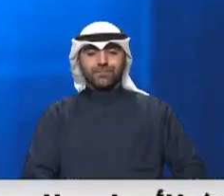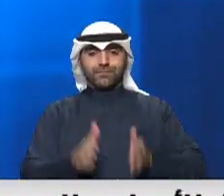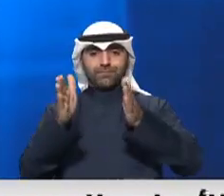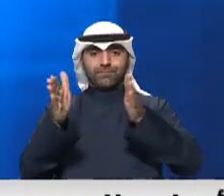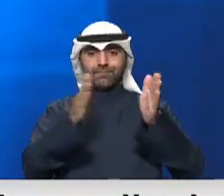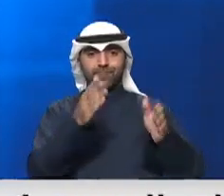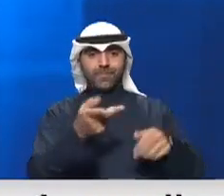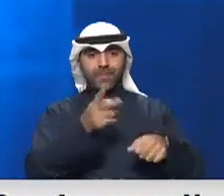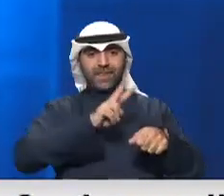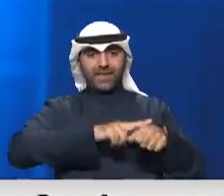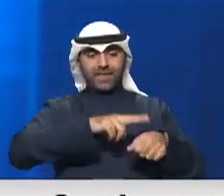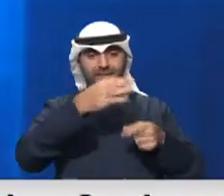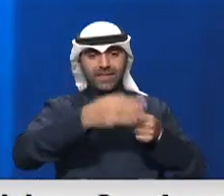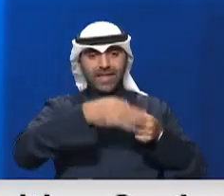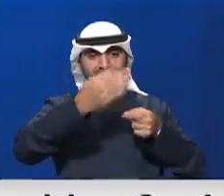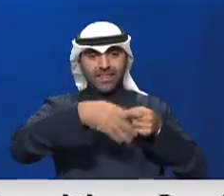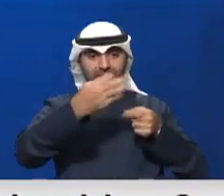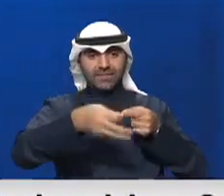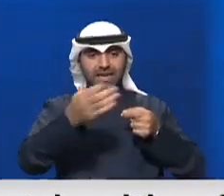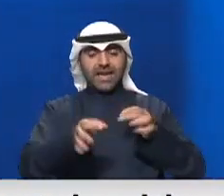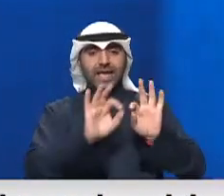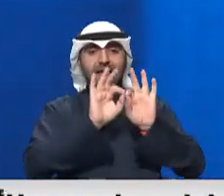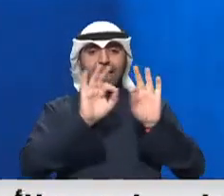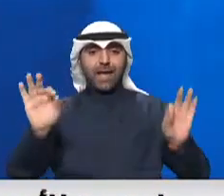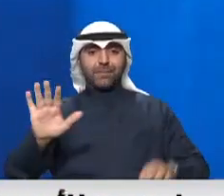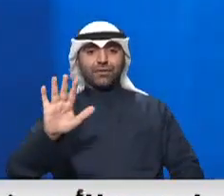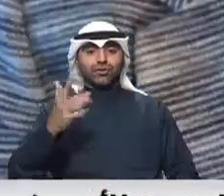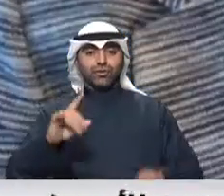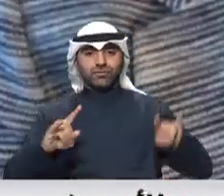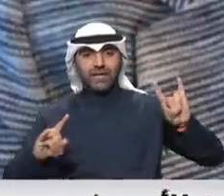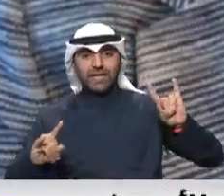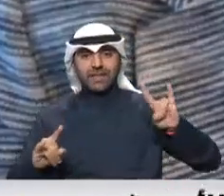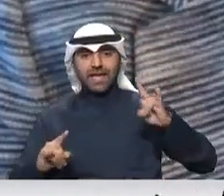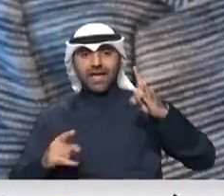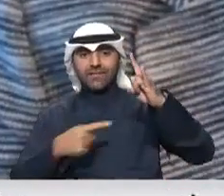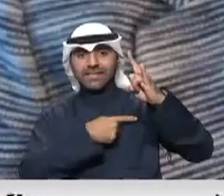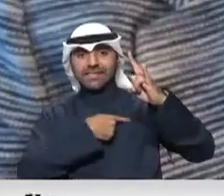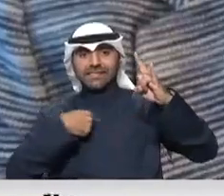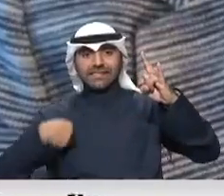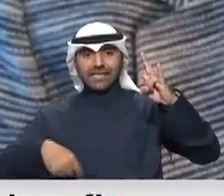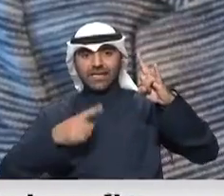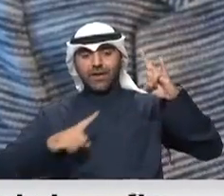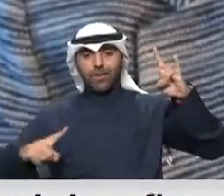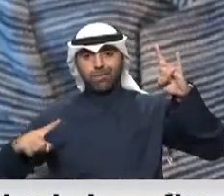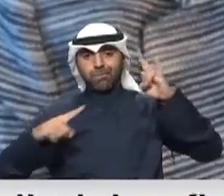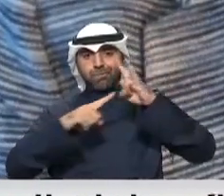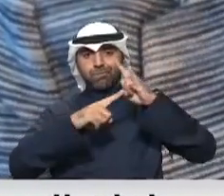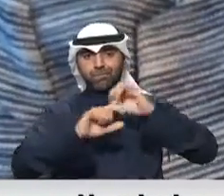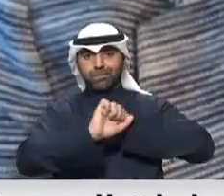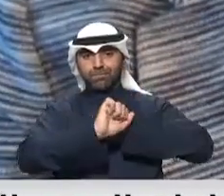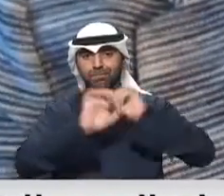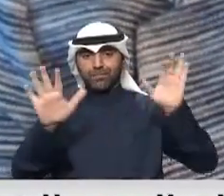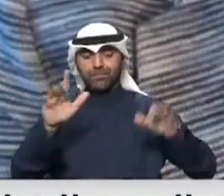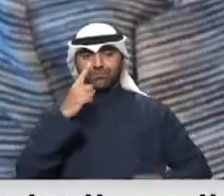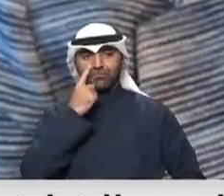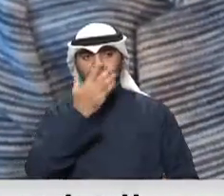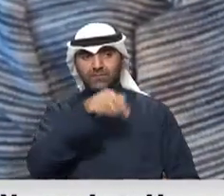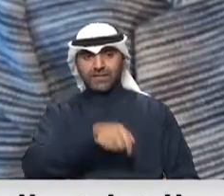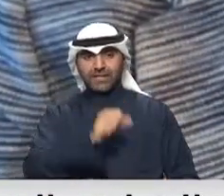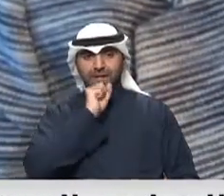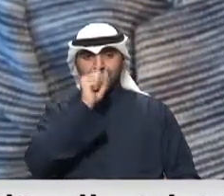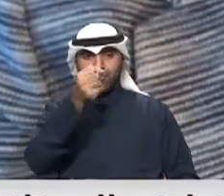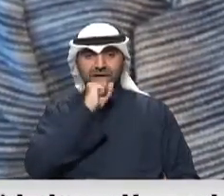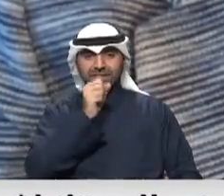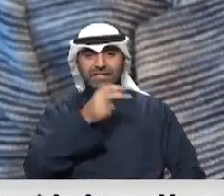حديث أكثر حول تداعيات إسقاط واشنطن للمنطاد الصيني تنضم إلينا من واشنطن مراسلة تلفزيون دولة الكويت داليا